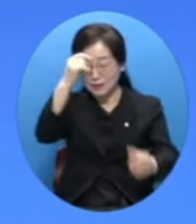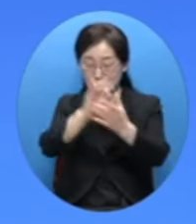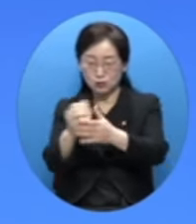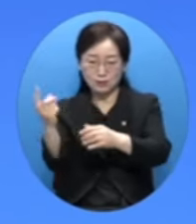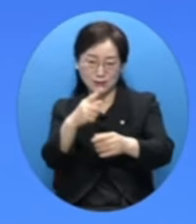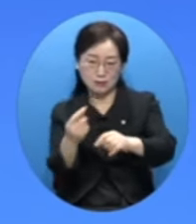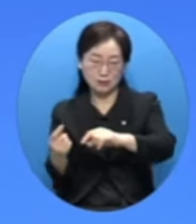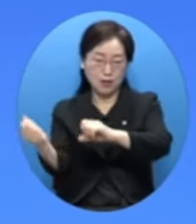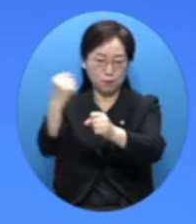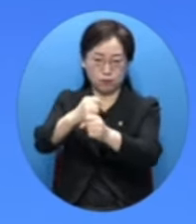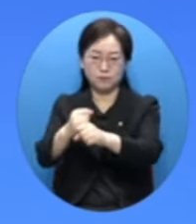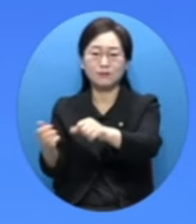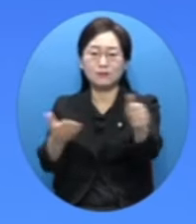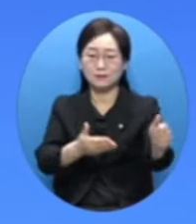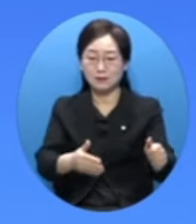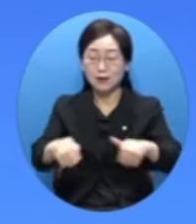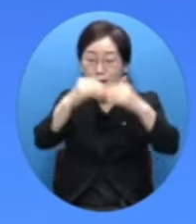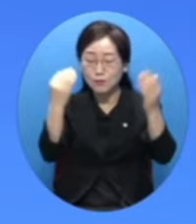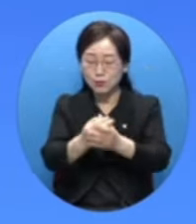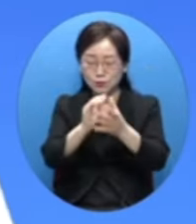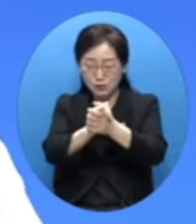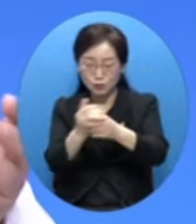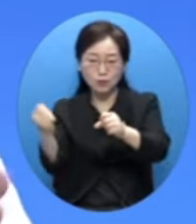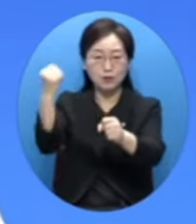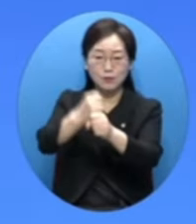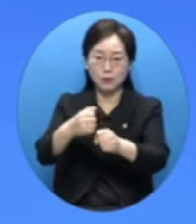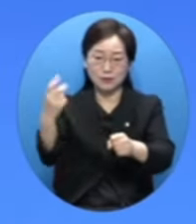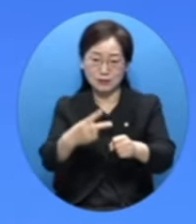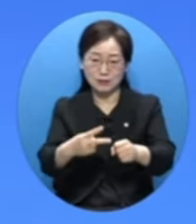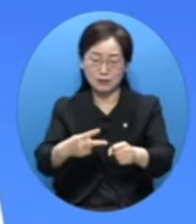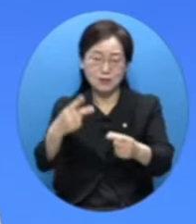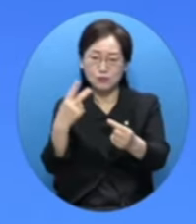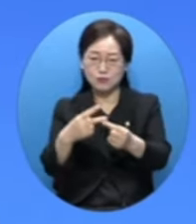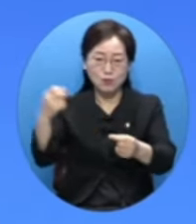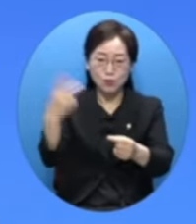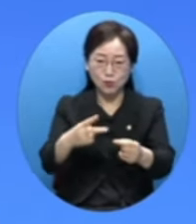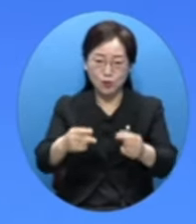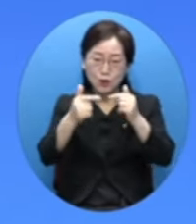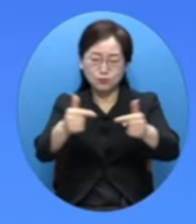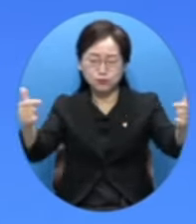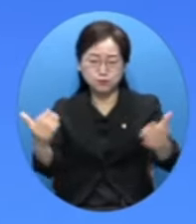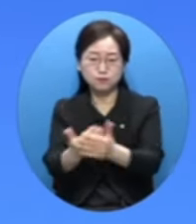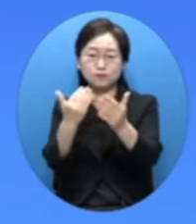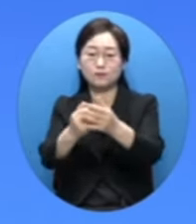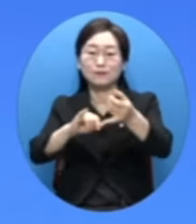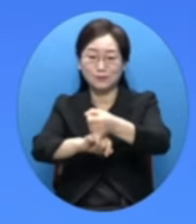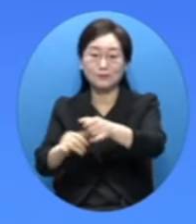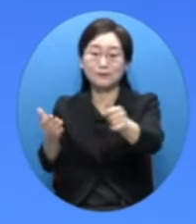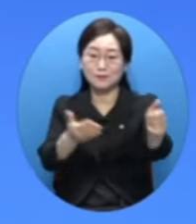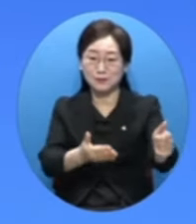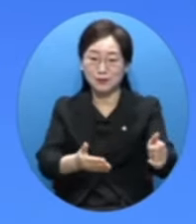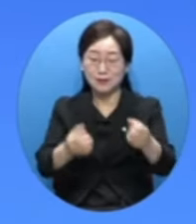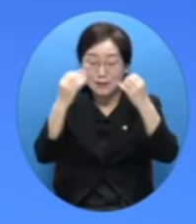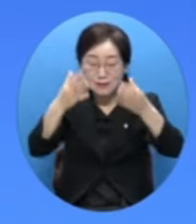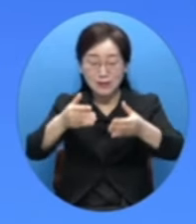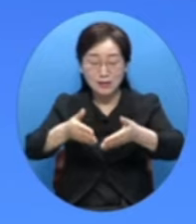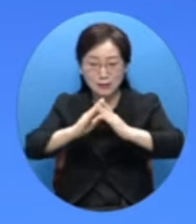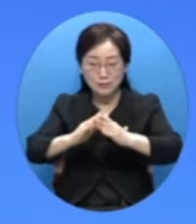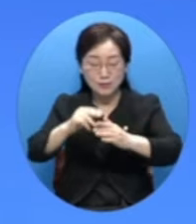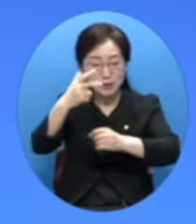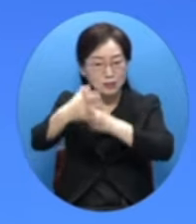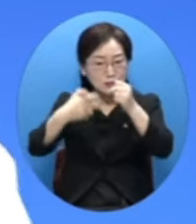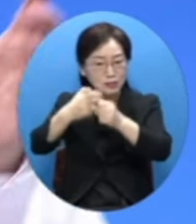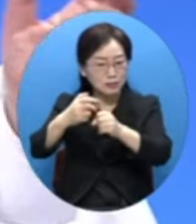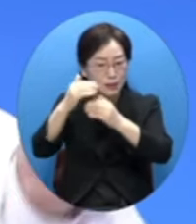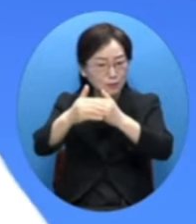수 있게 되기를 바랍니다. 여러분 모두 기도를 회복해서 다시금 제2의 부흥역사를 이루어 가야 되는 것입니다. 우리가 창립 70주년을 바라보고